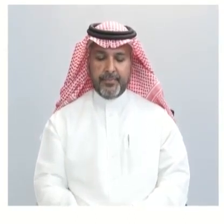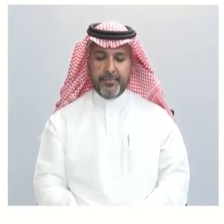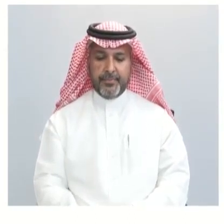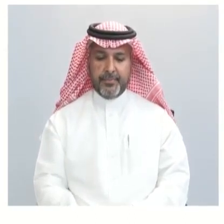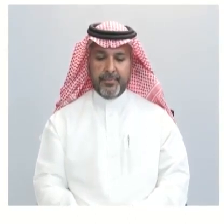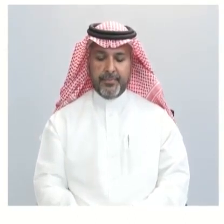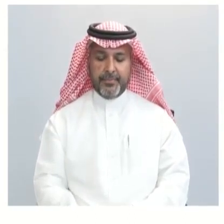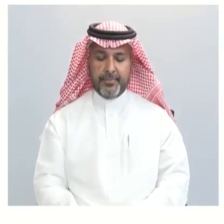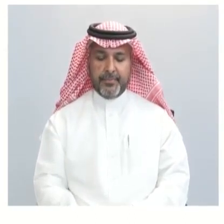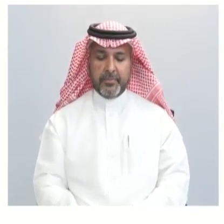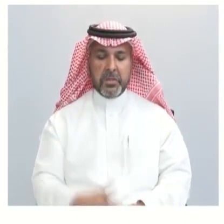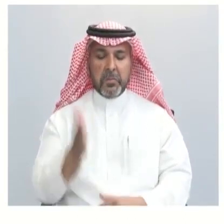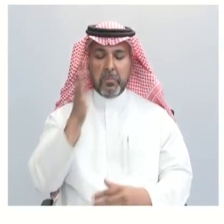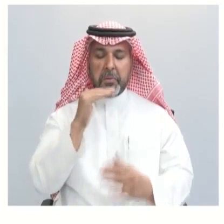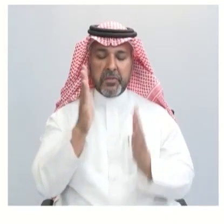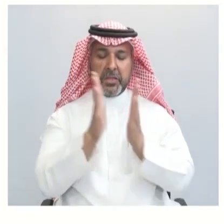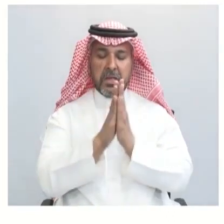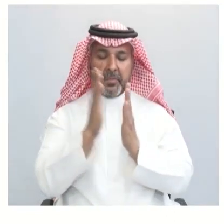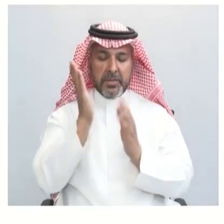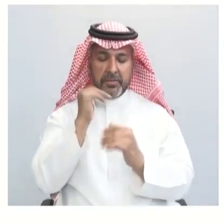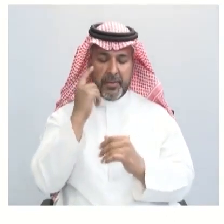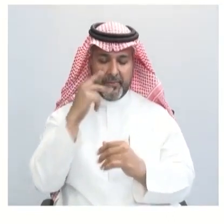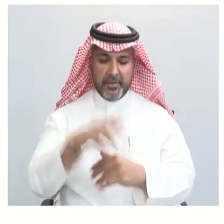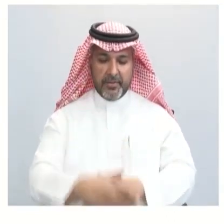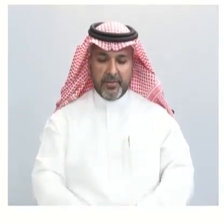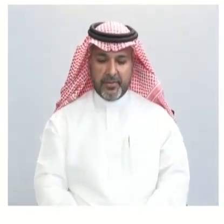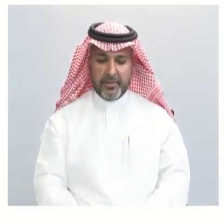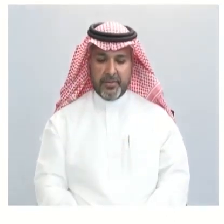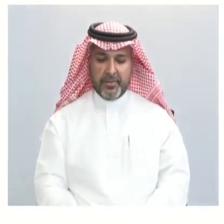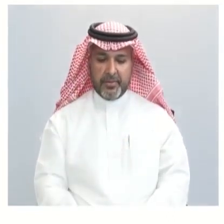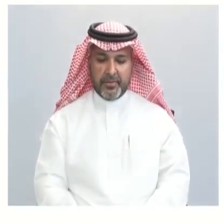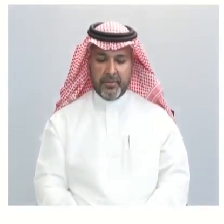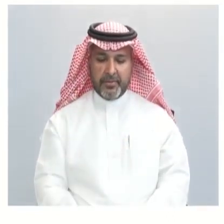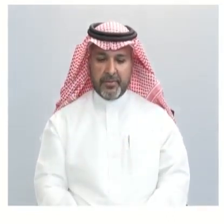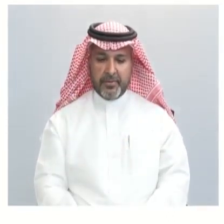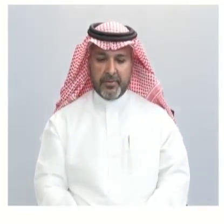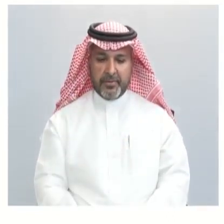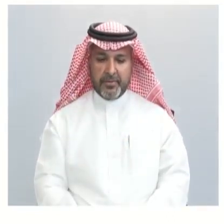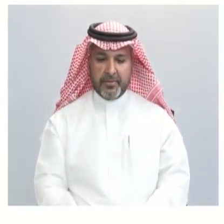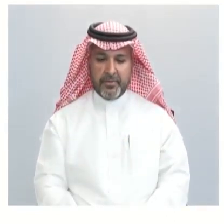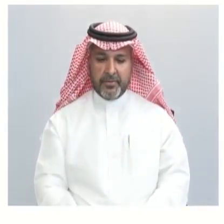الموجبين ولكن دون ان يمس اي منهما كما هو مبين في هذا